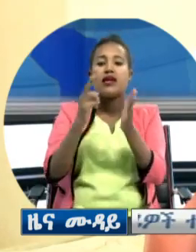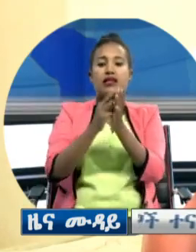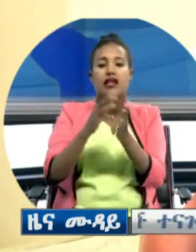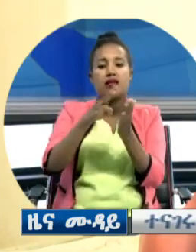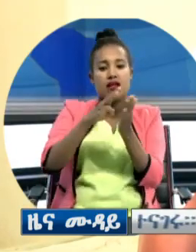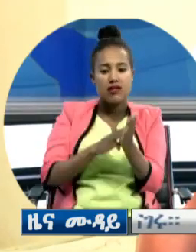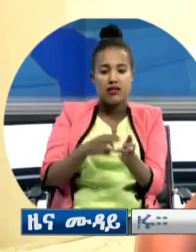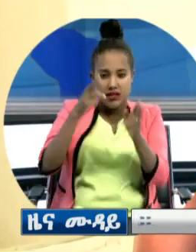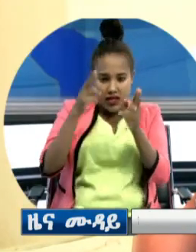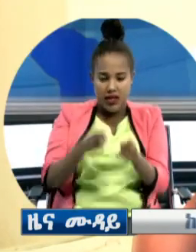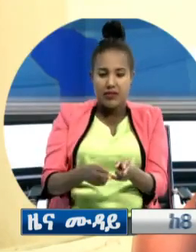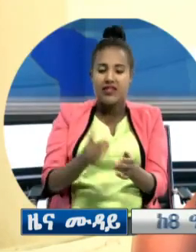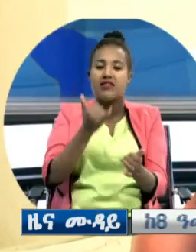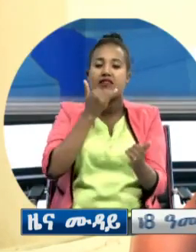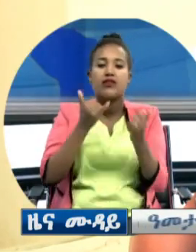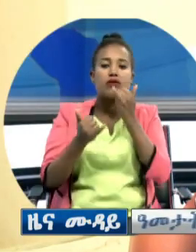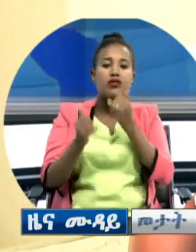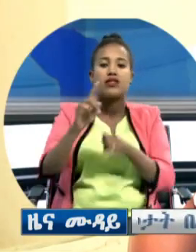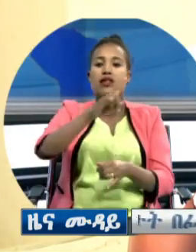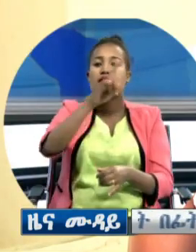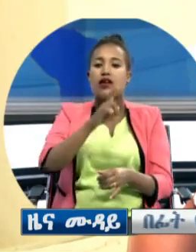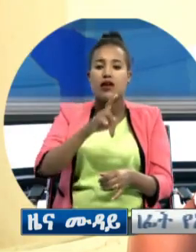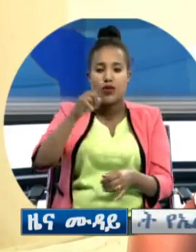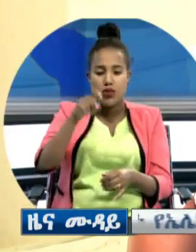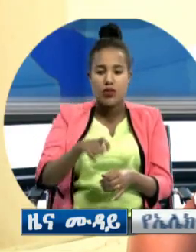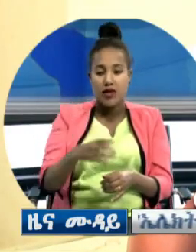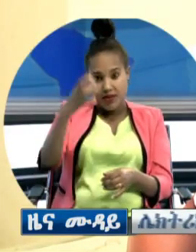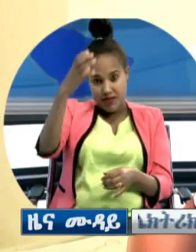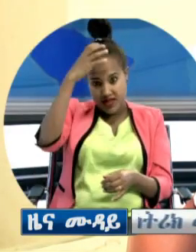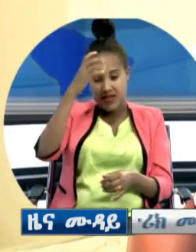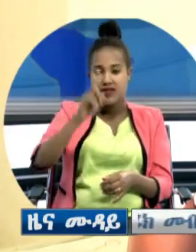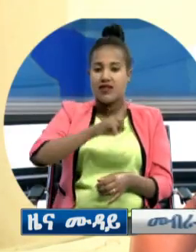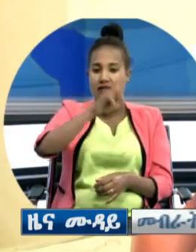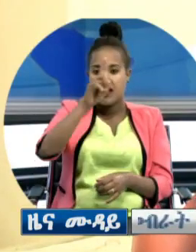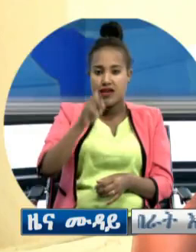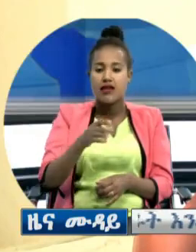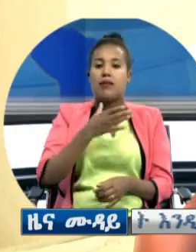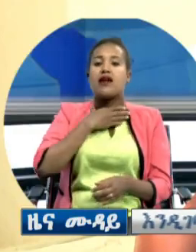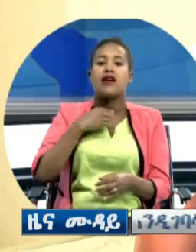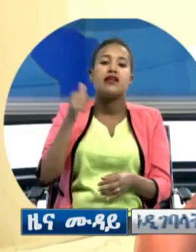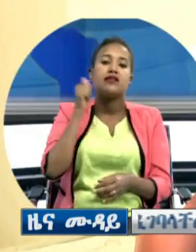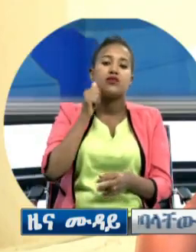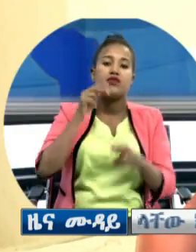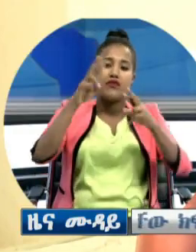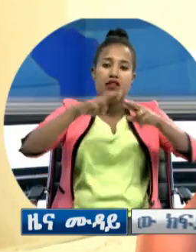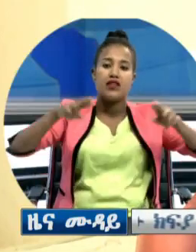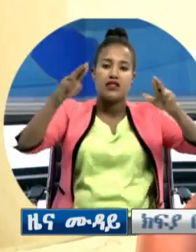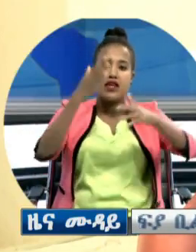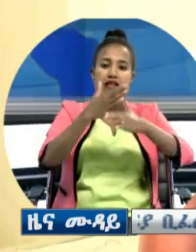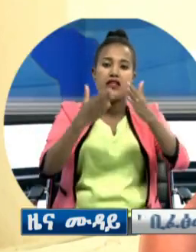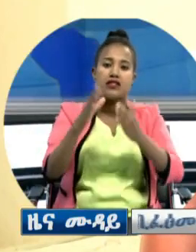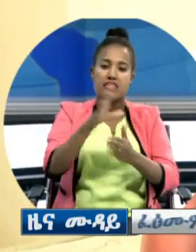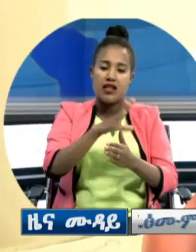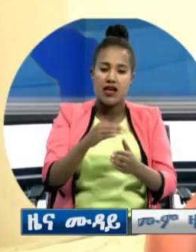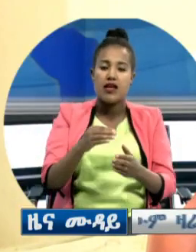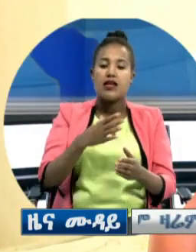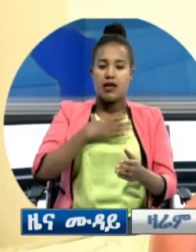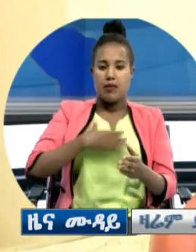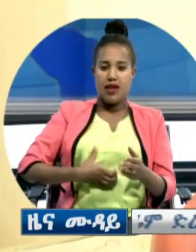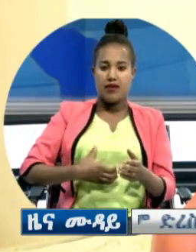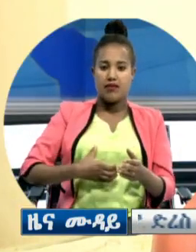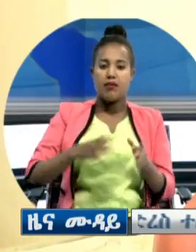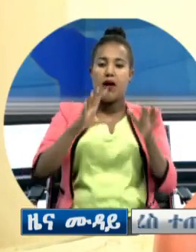እንዲከበር ጥፋተኞች ተጠያቂ እንዲሆኑ መንግስትን እየጠየቅን የአማራ ሴቶች ፌዴሬሽን አደረጃጀትና የአባል